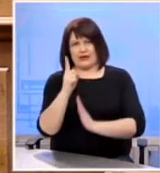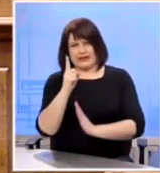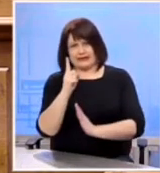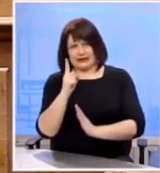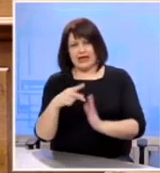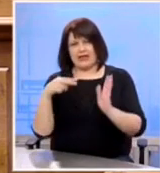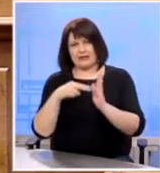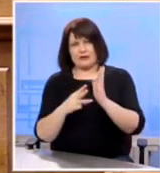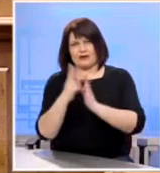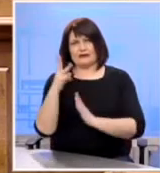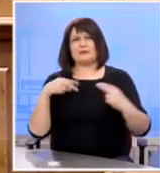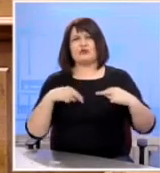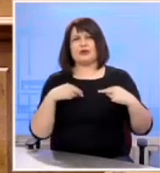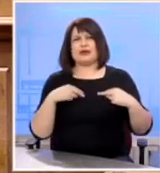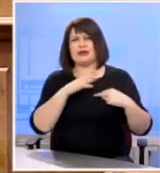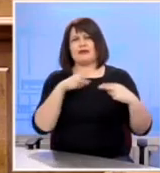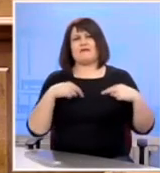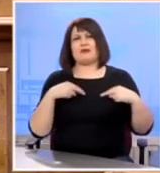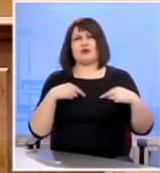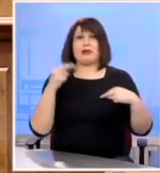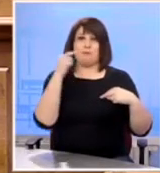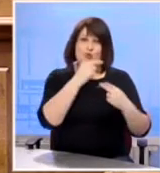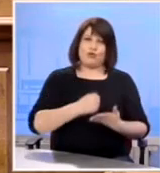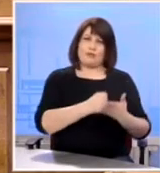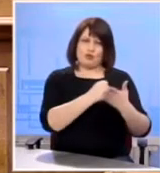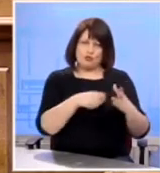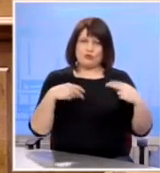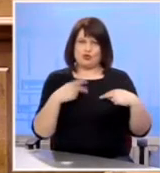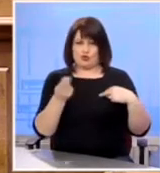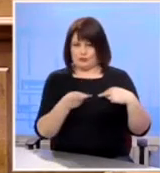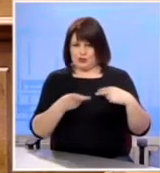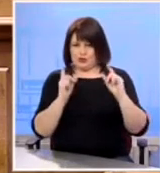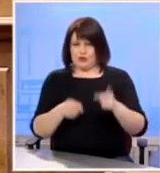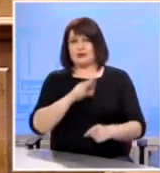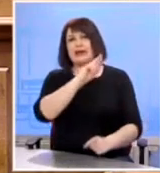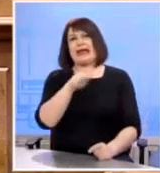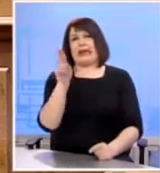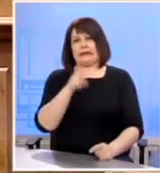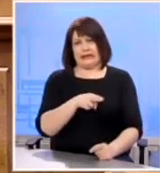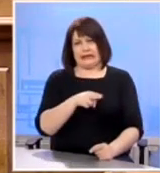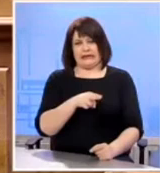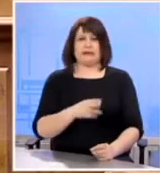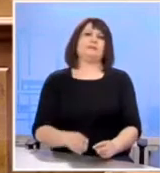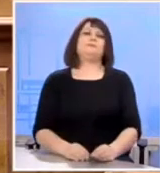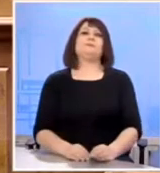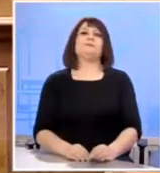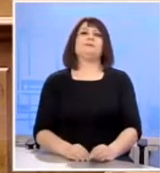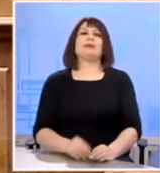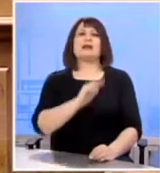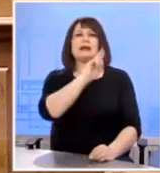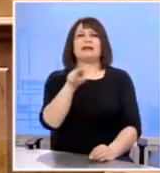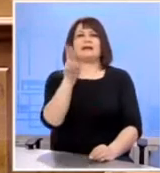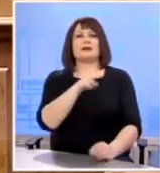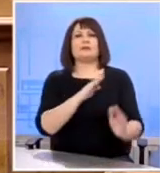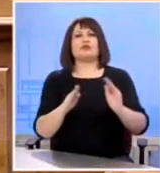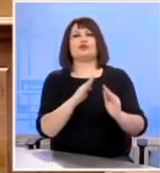2013 κοινής υπουργικής απόφασης του Υφυπουργού στον Πρωθυπουργό και του Υπουργού Οικονομικών καταργείται. Πρόκειται για την κατάργηση της ασυλίας